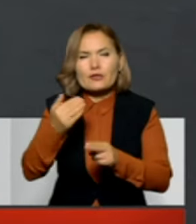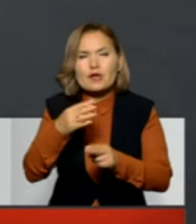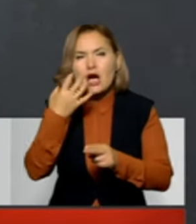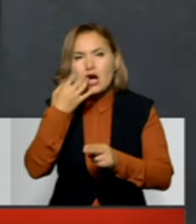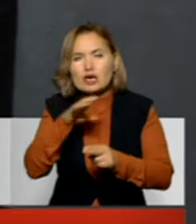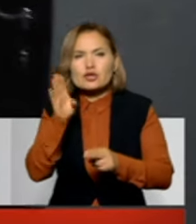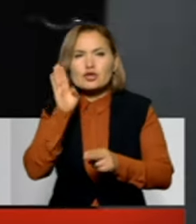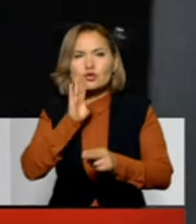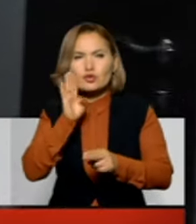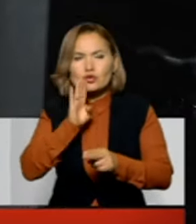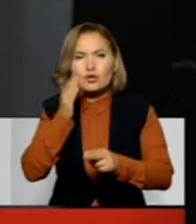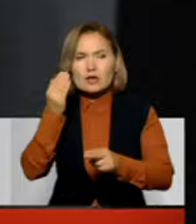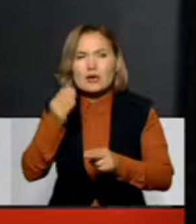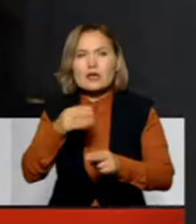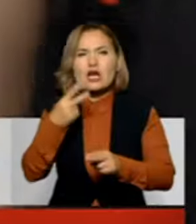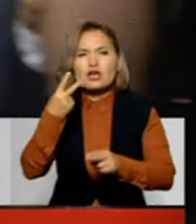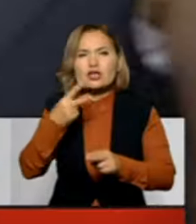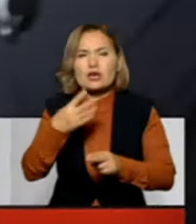су